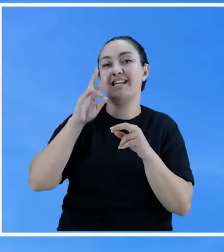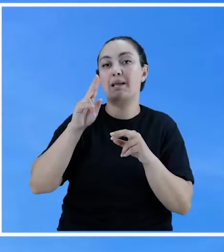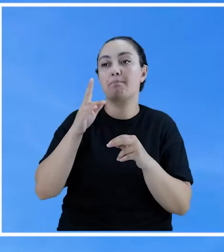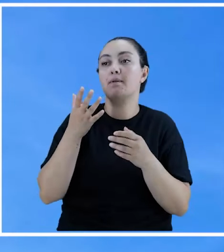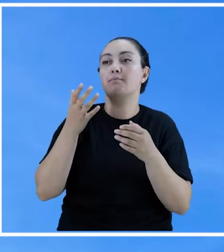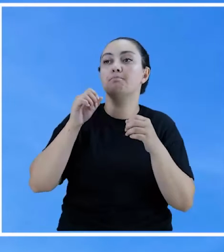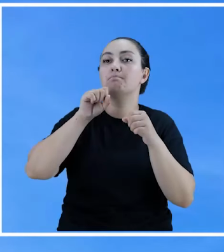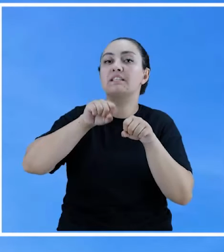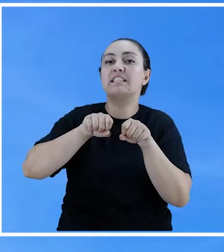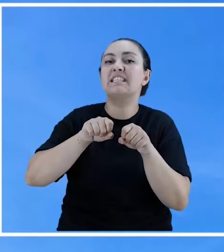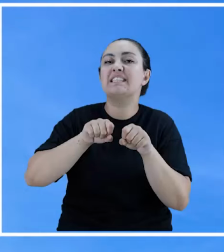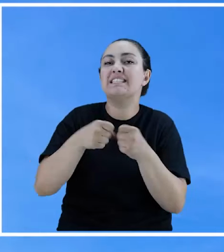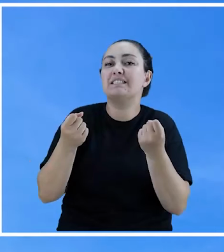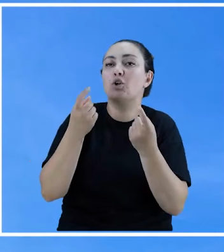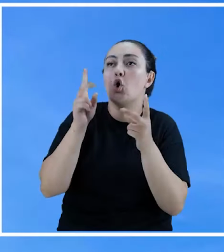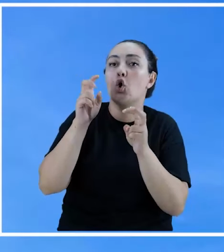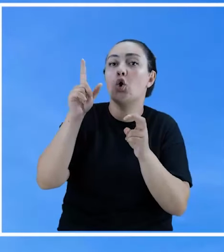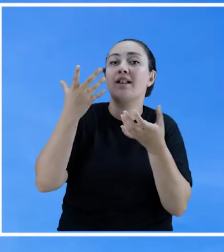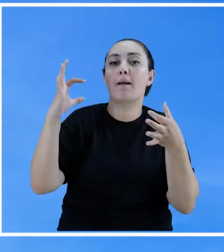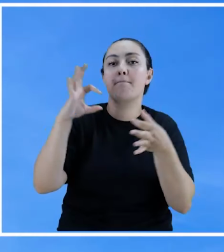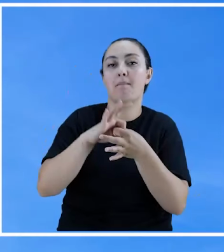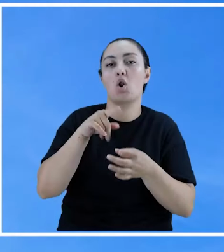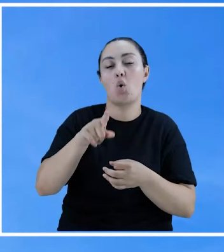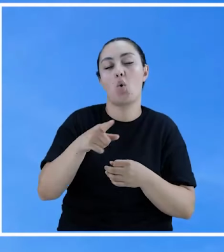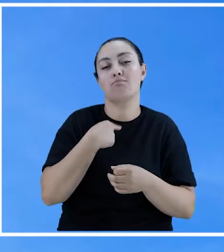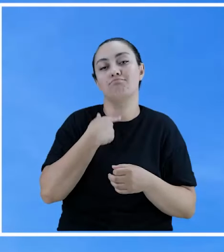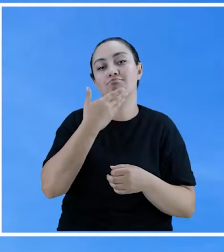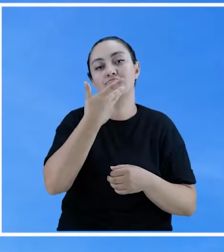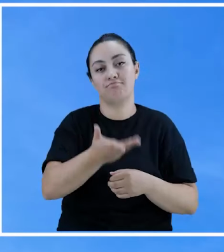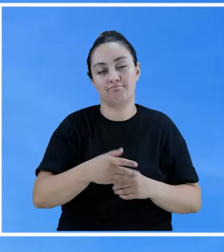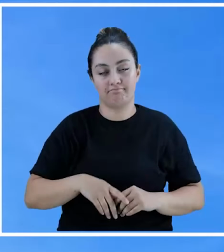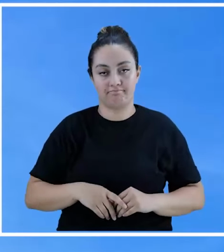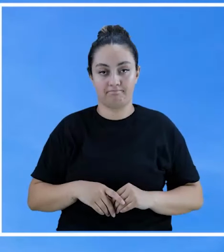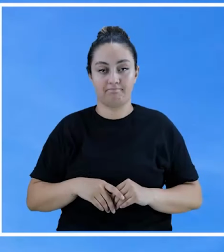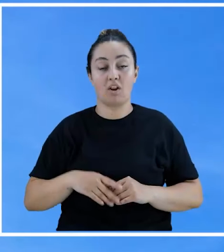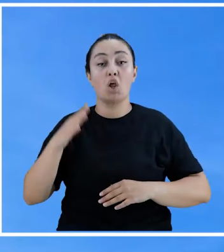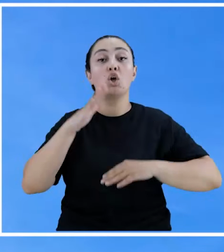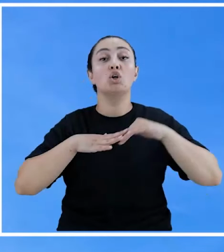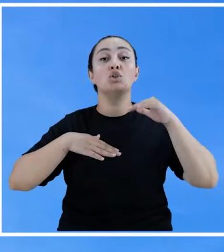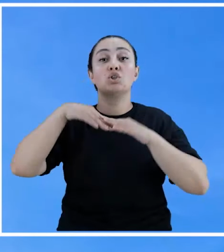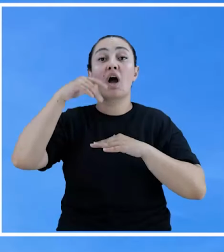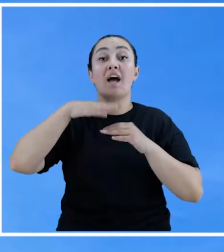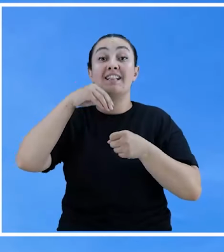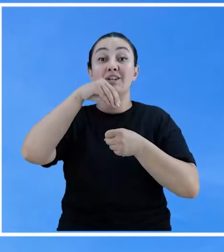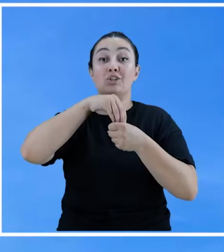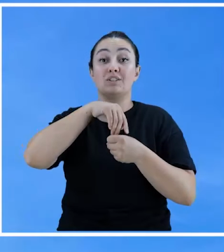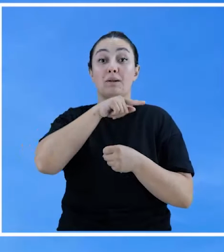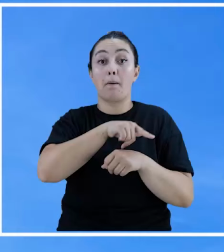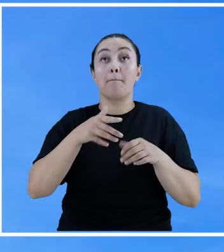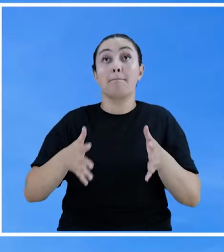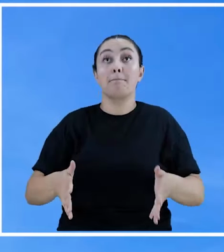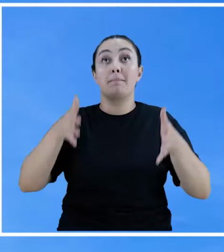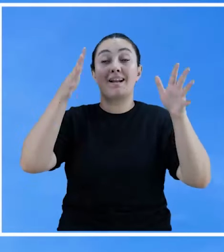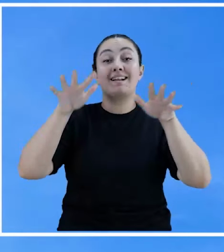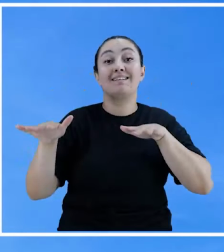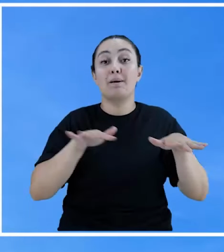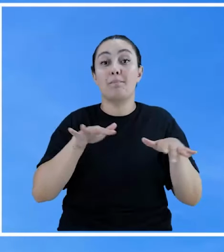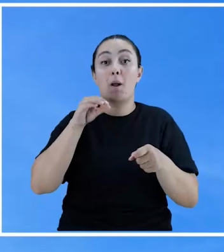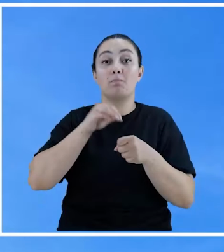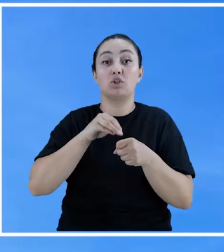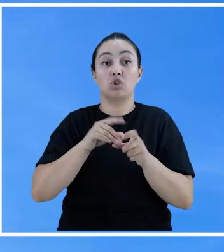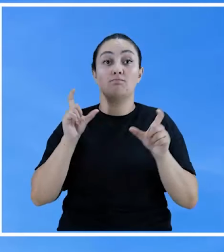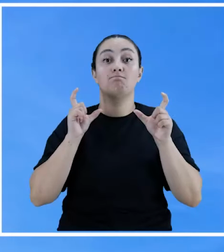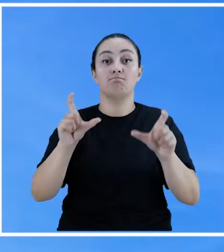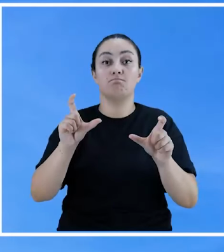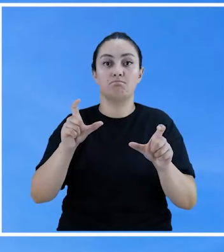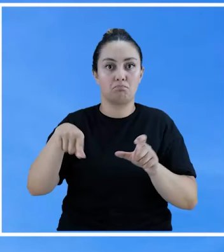ekonomik maliyet durumu diyebilirim. Peki hocam, inşaat sektöründeki işletmeler binaların depreme dayanıklılığını